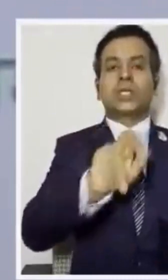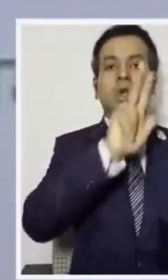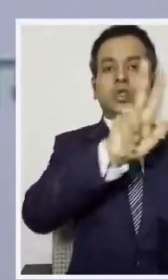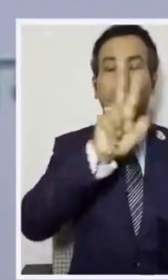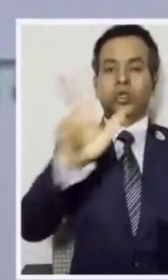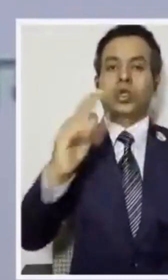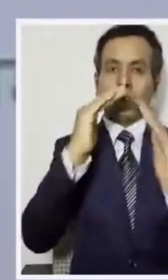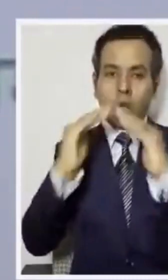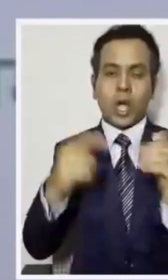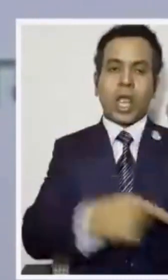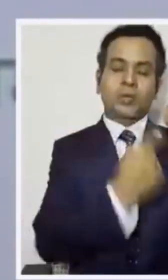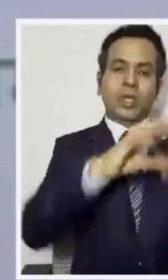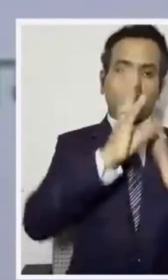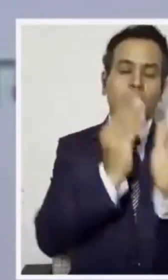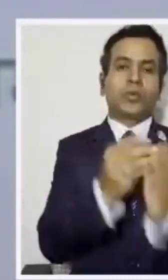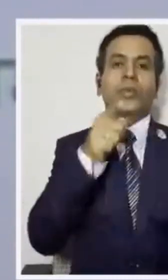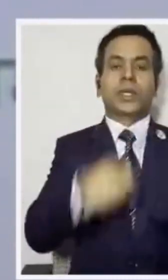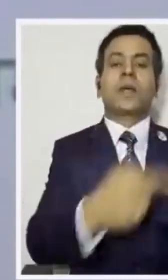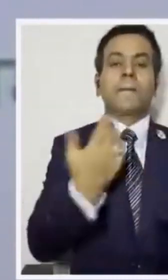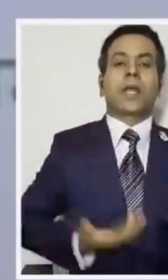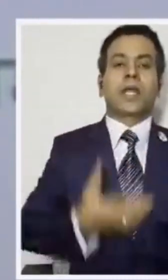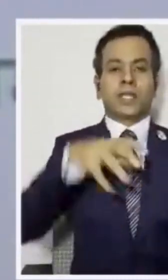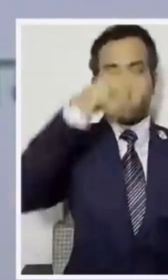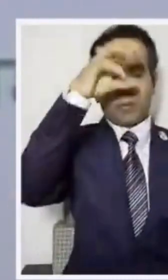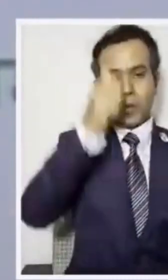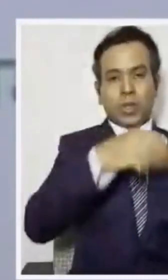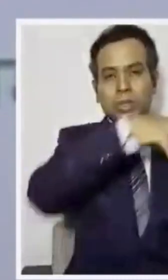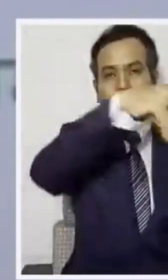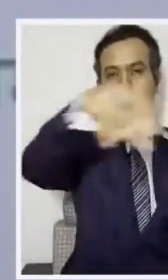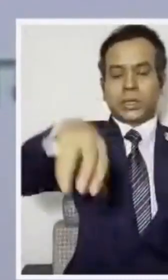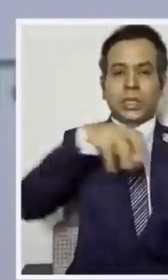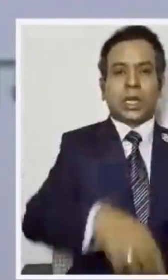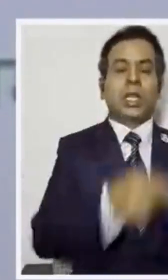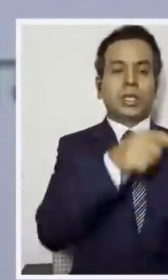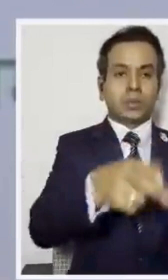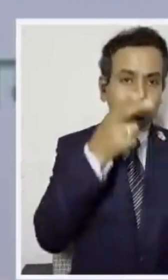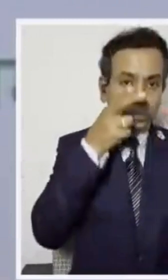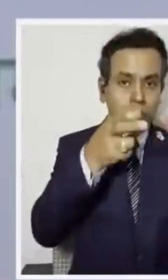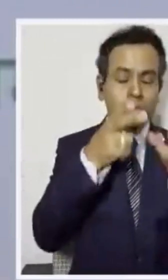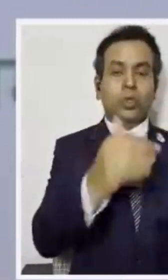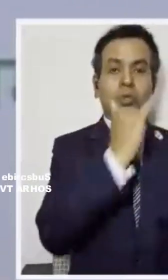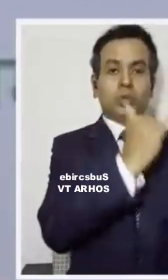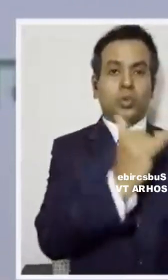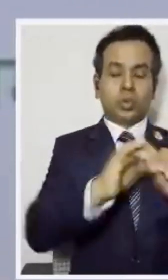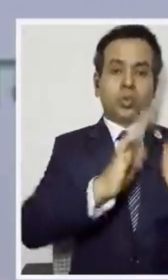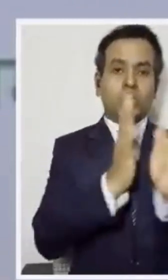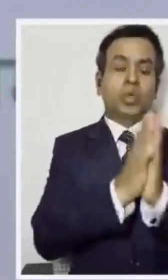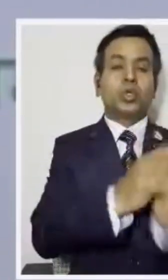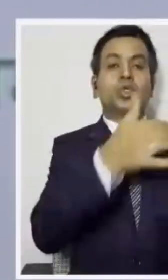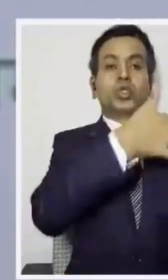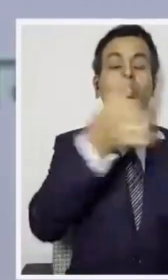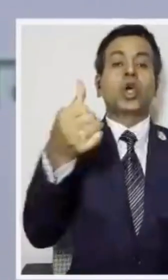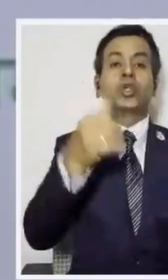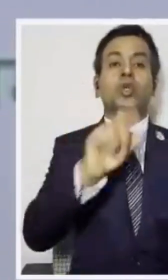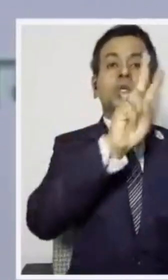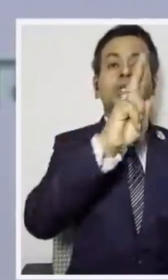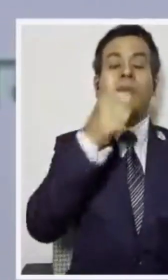প্রাতিষ্ঠানিক কোয়ারেন্টাইনের জন্য প্রস্তুত করা আছে 626টি প্রতিষ্ঠান এবং এর মাধ্যমে তাৎক্ষণিকভাবে কোয়ারেন্টাইনে সেবা প্রদান করা যায়